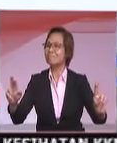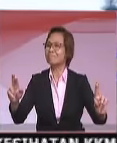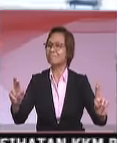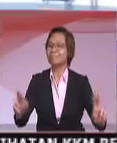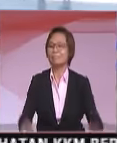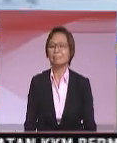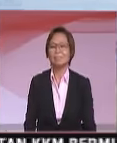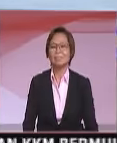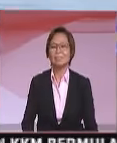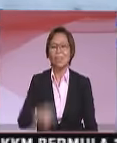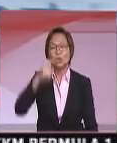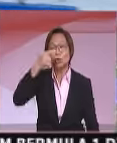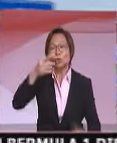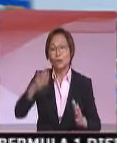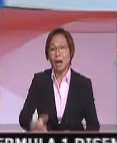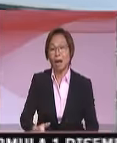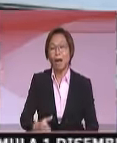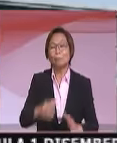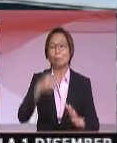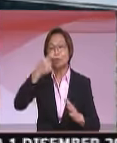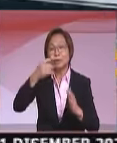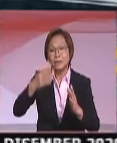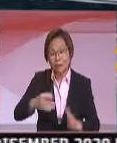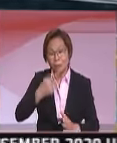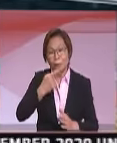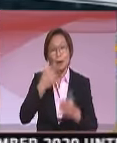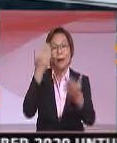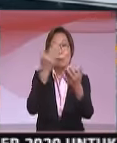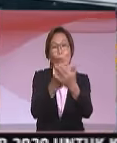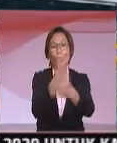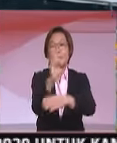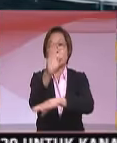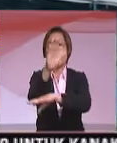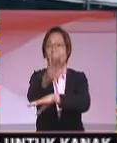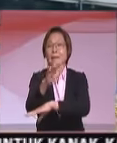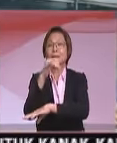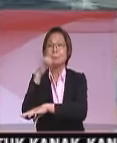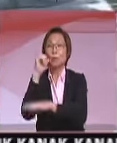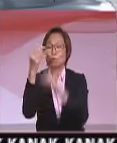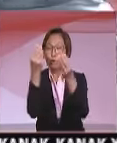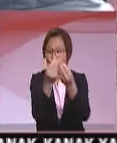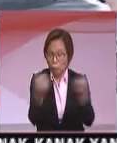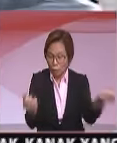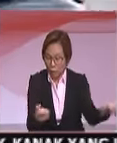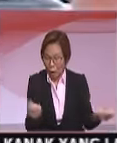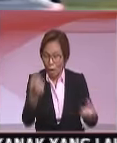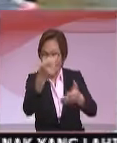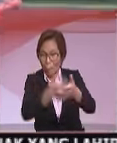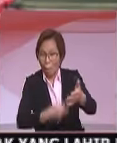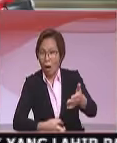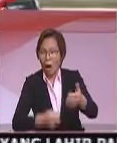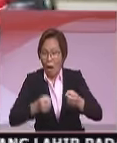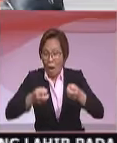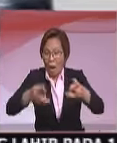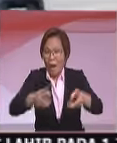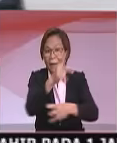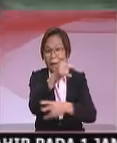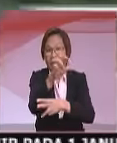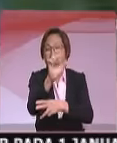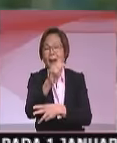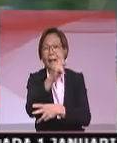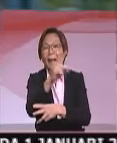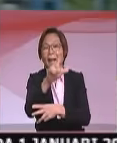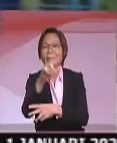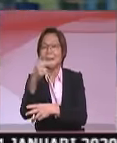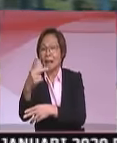Dalam hari itu, menurut jurucakap Anis Berhad, sehingga pukul 6 petang tadi, jumlah kenderaan yang melalui lebuh raya KL Karak KLK